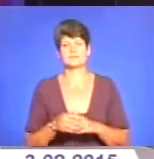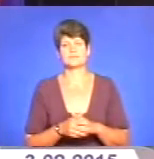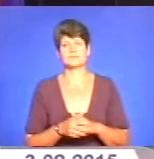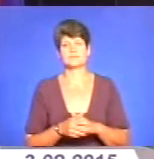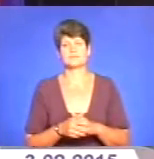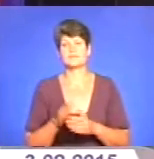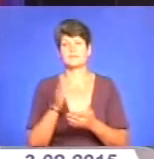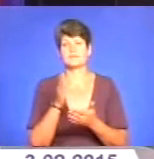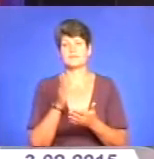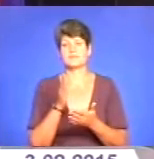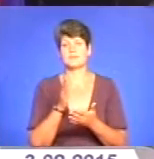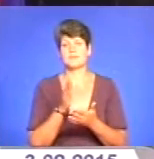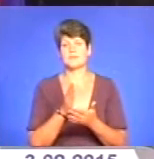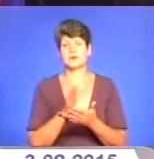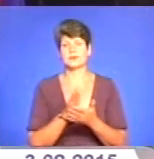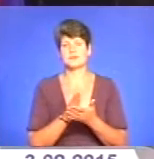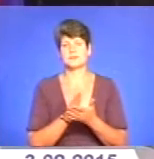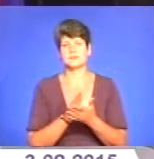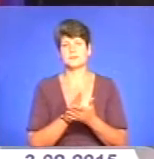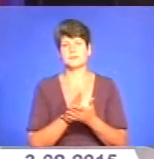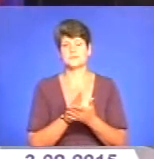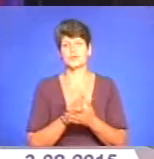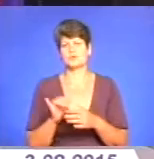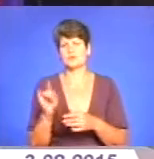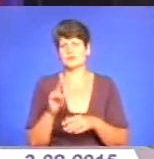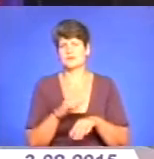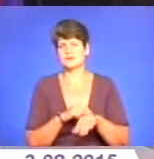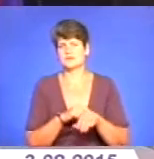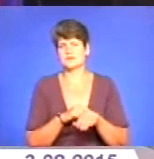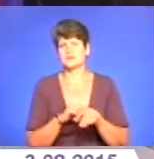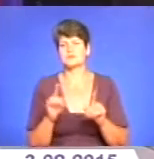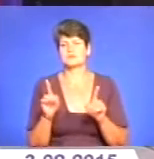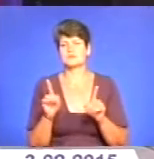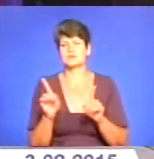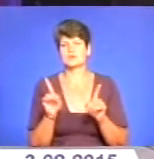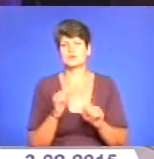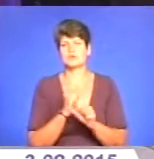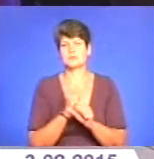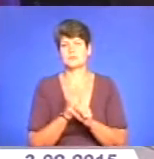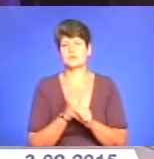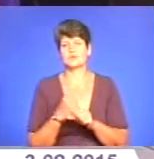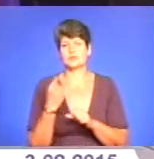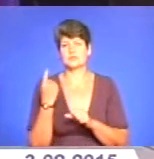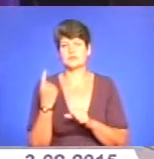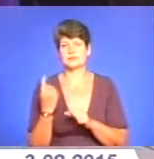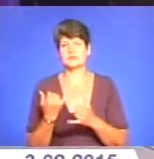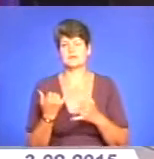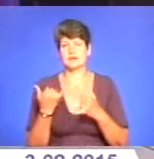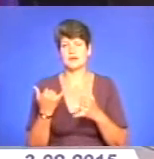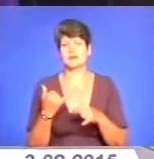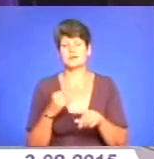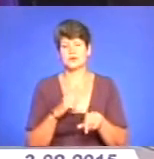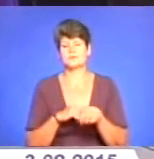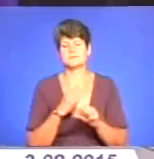Мала мне фраера годинаря, что робив годинники для